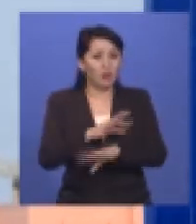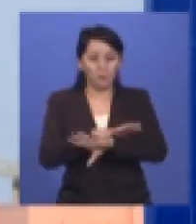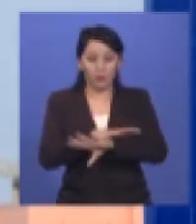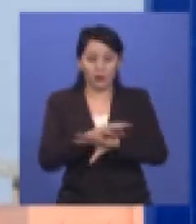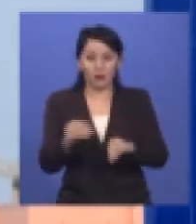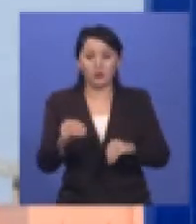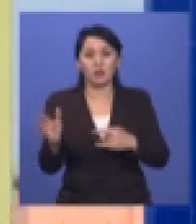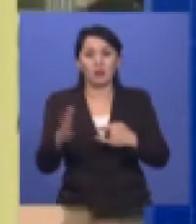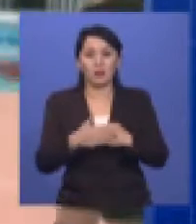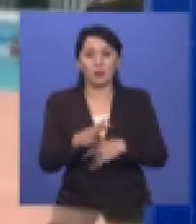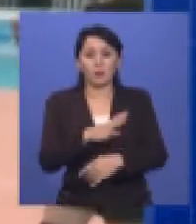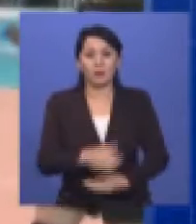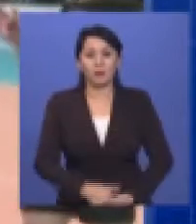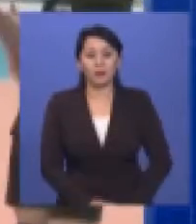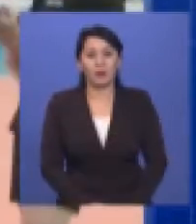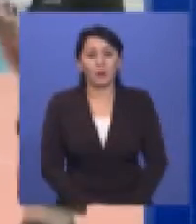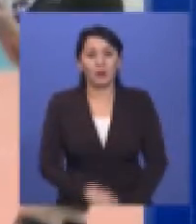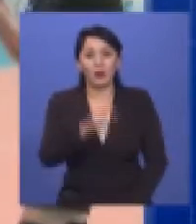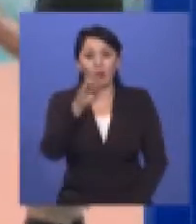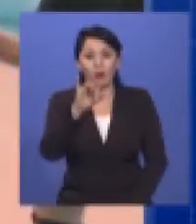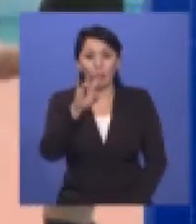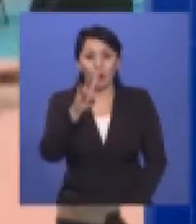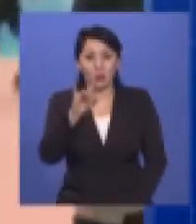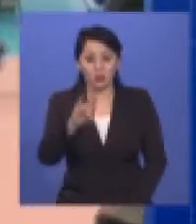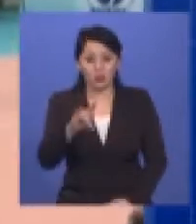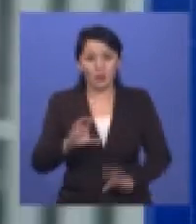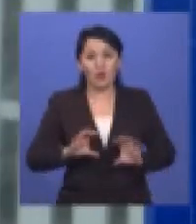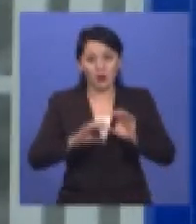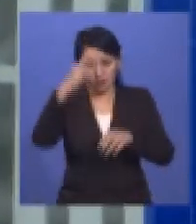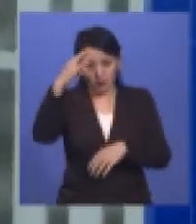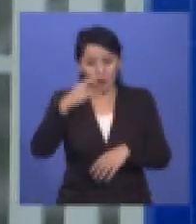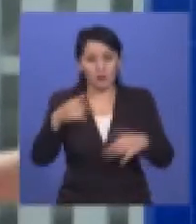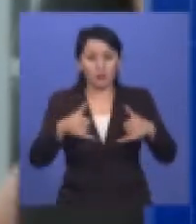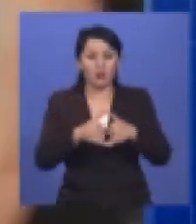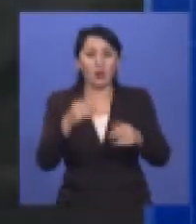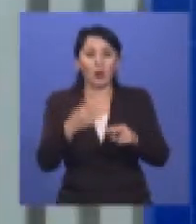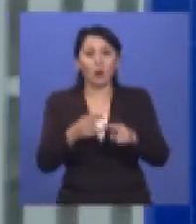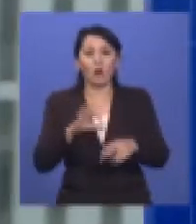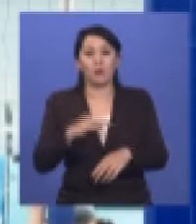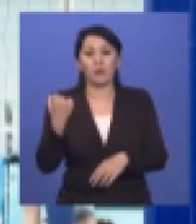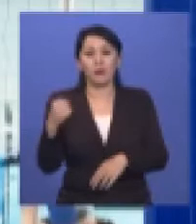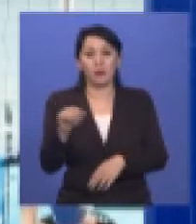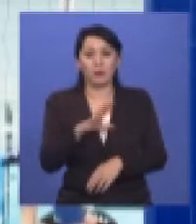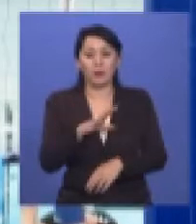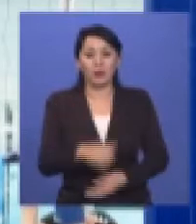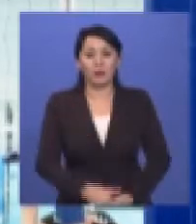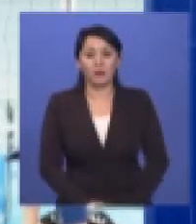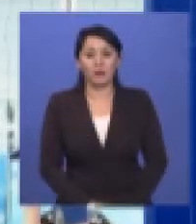солай жауып қойған едік. Қуаныш волейбол клубы Қазақстан кубогының қола жүлдегері атанды.